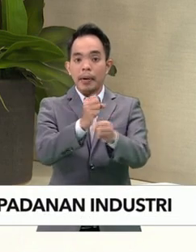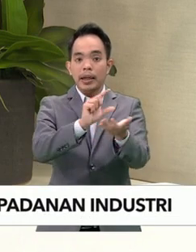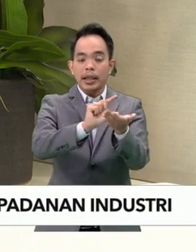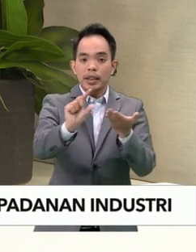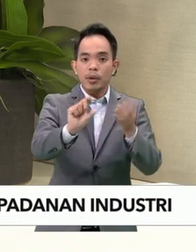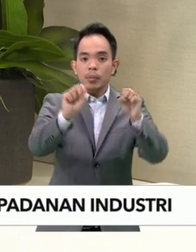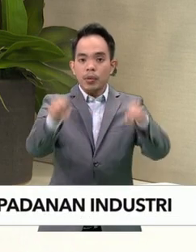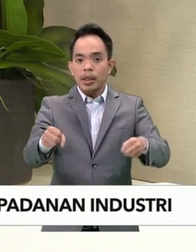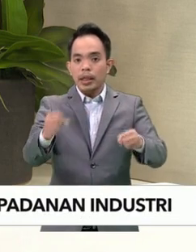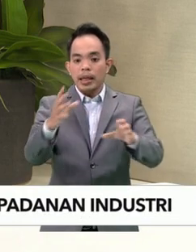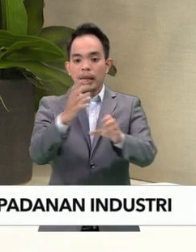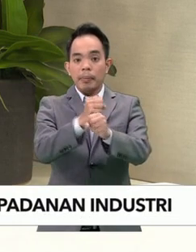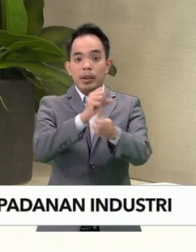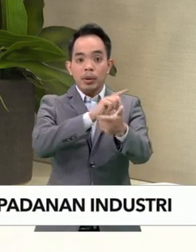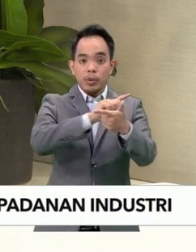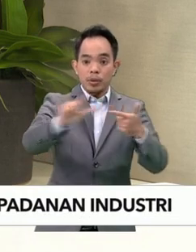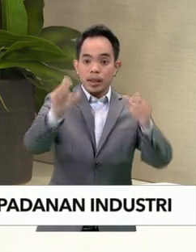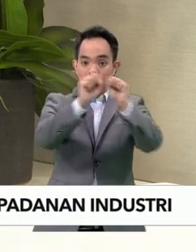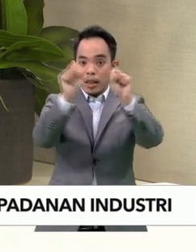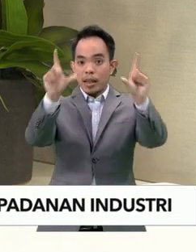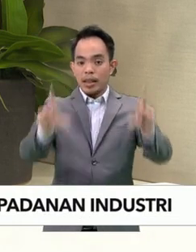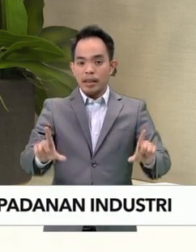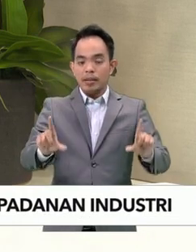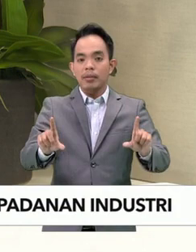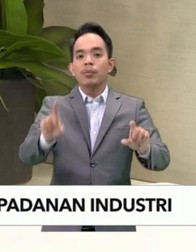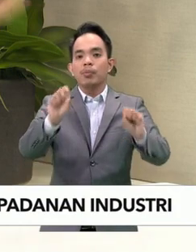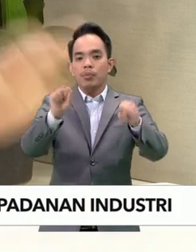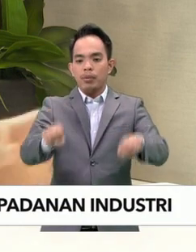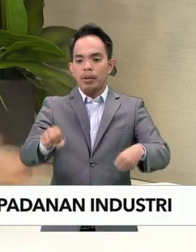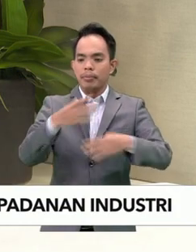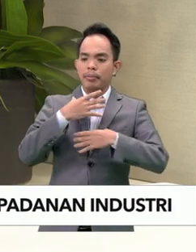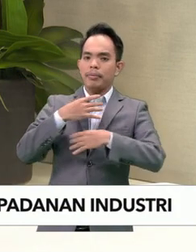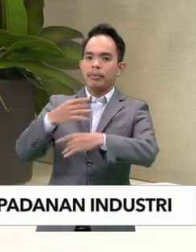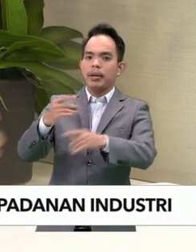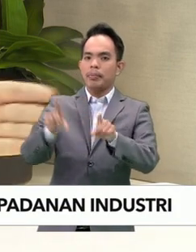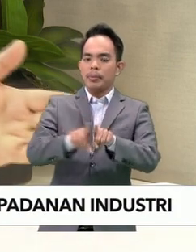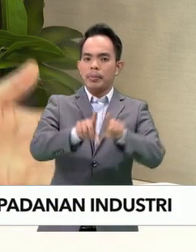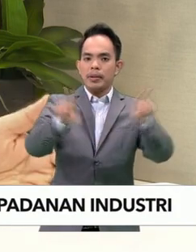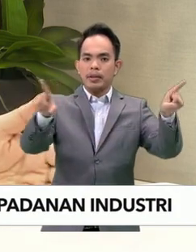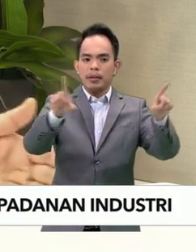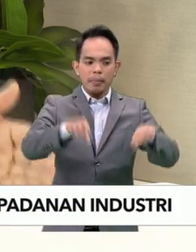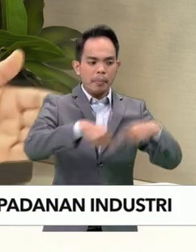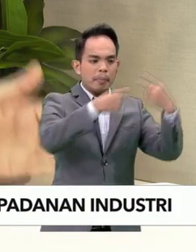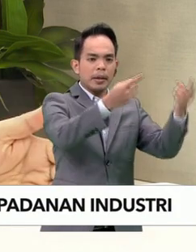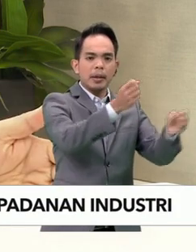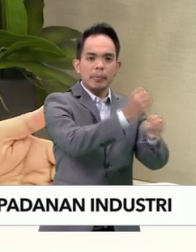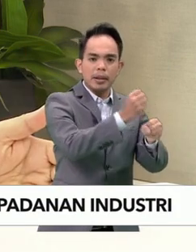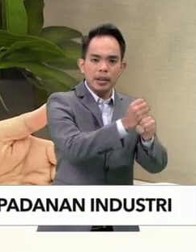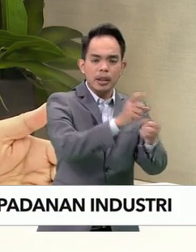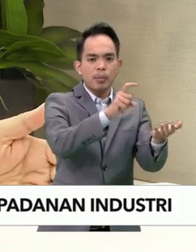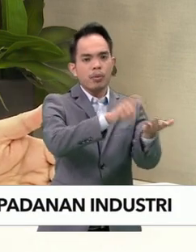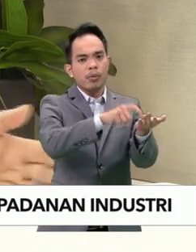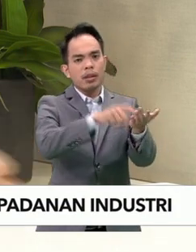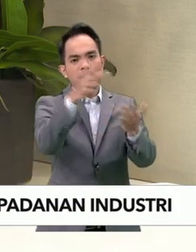kemudian mendapat kelayakan sekaligus ini sudah tentu menarik minat berbanding dengan hutang